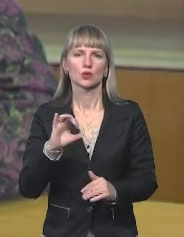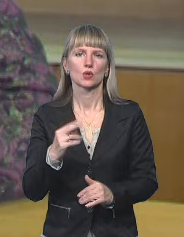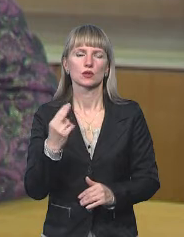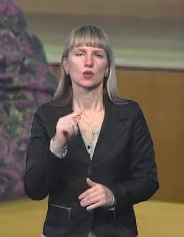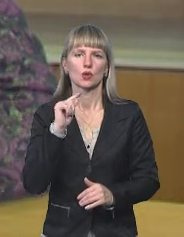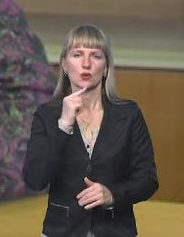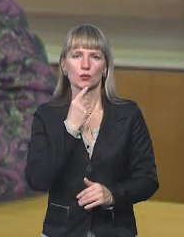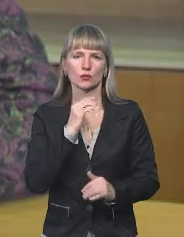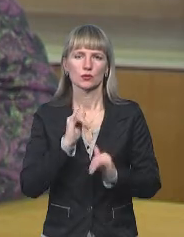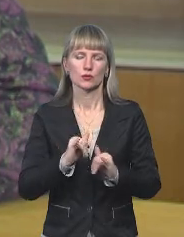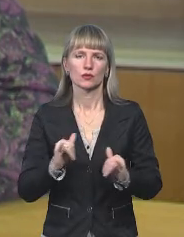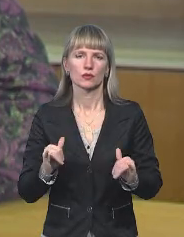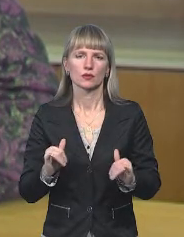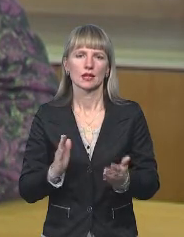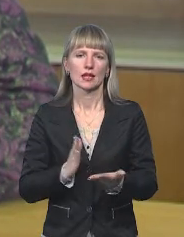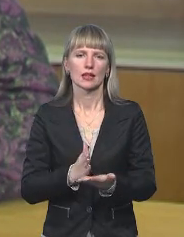соціально-економічний, які направлені